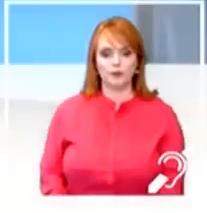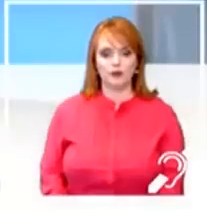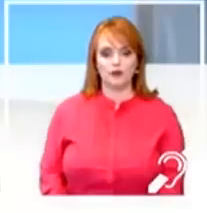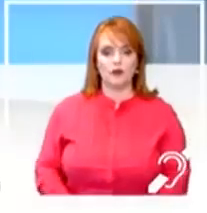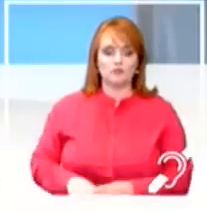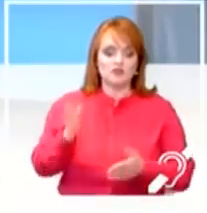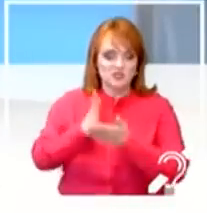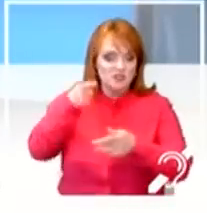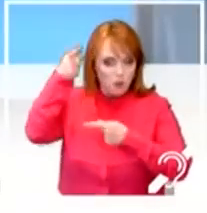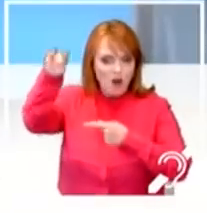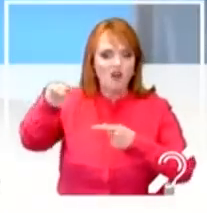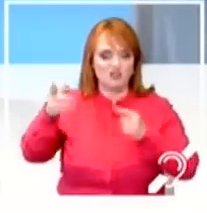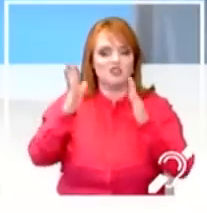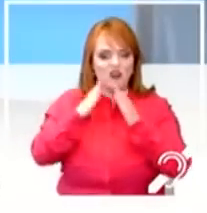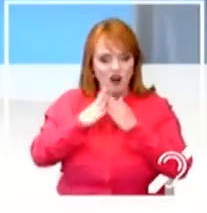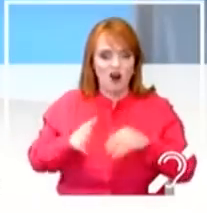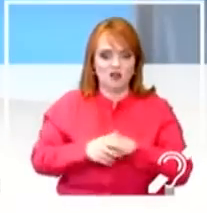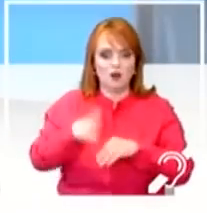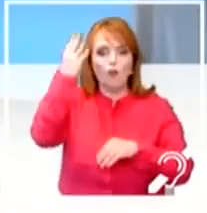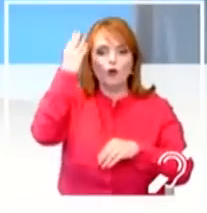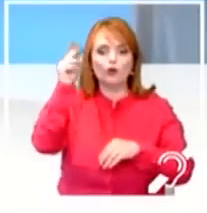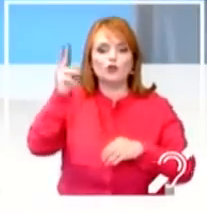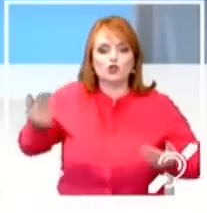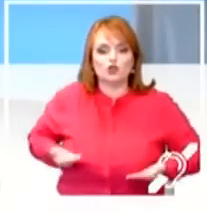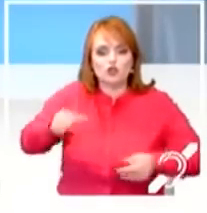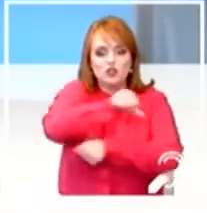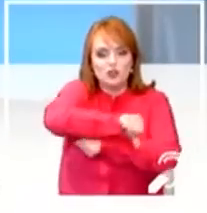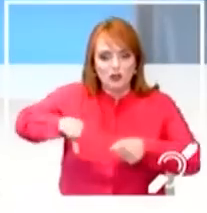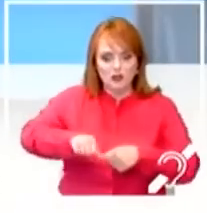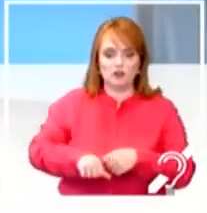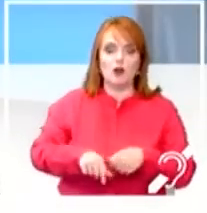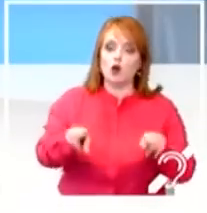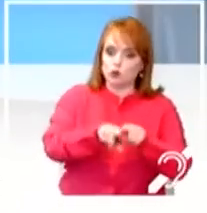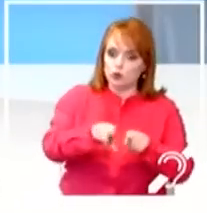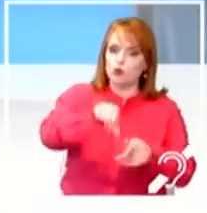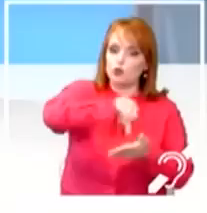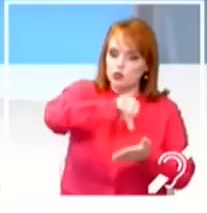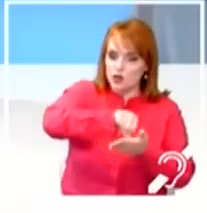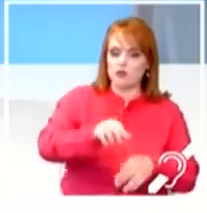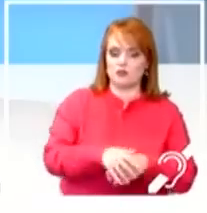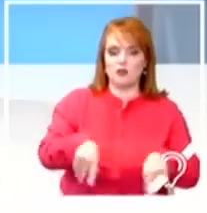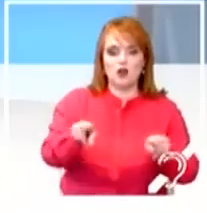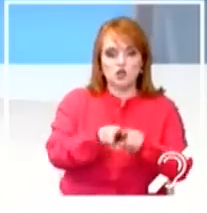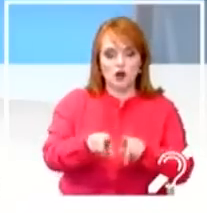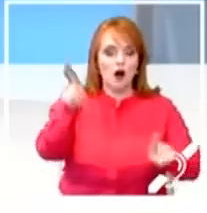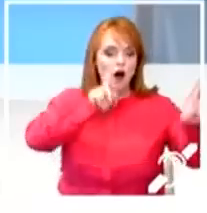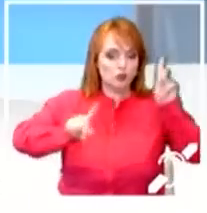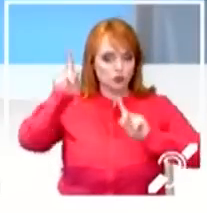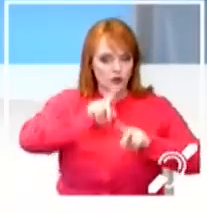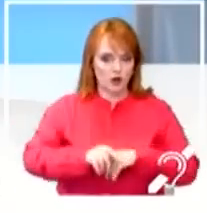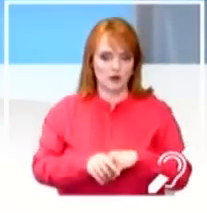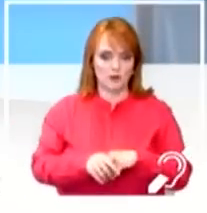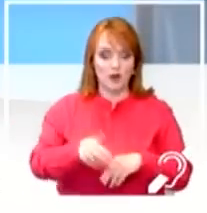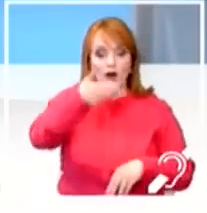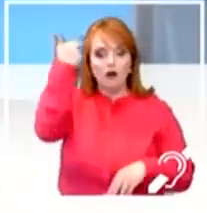Sunt departe de casă, basarabenii din diaspora au participat și ei cu tot sufletul la adunarea Moldova Europeană de la Chișinău,